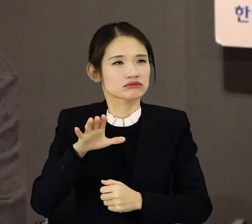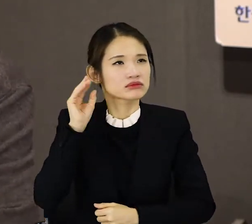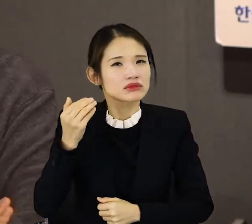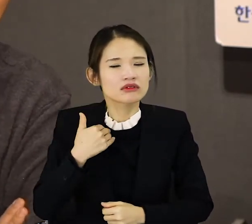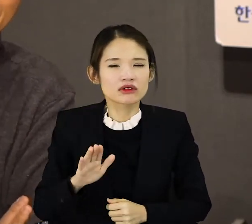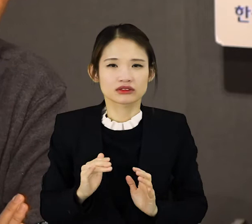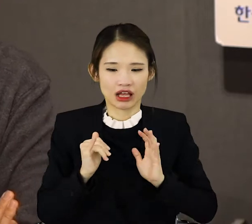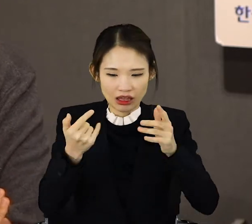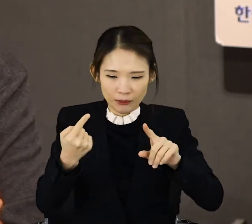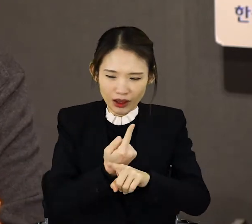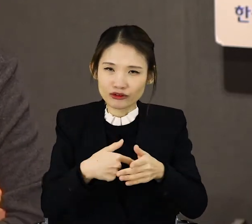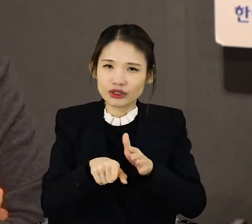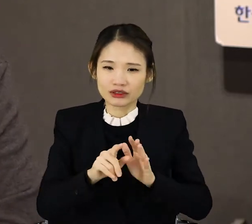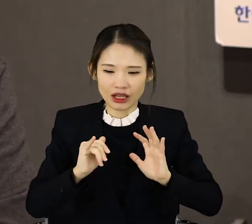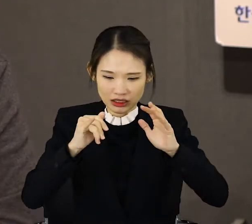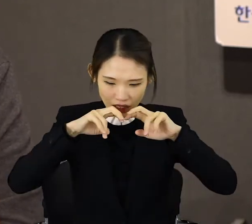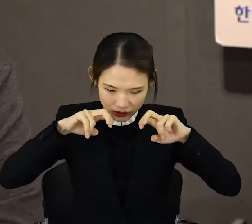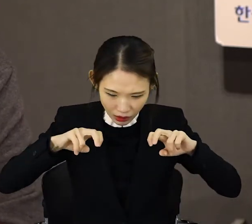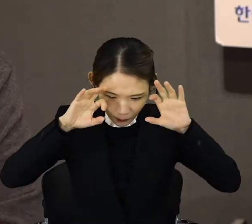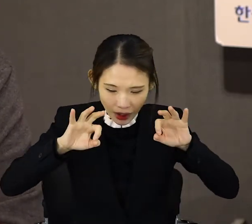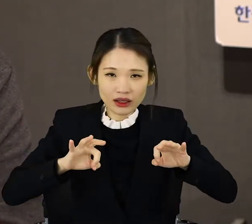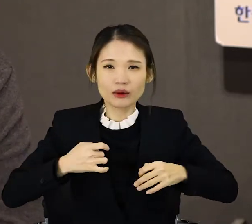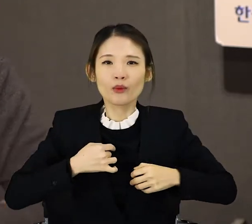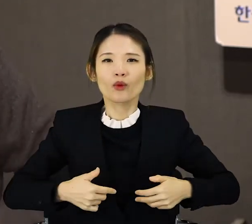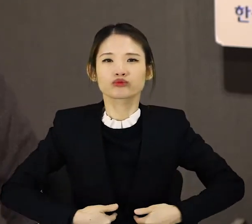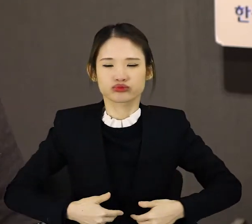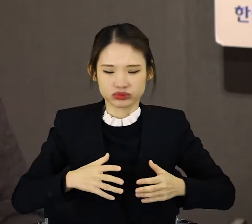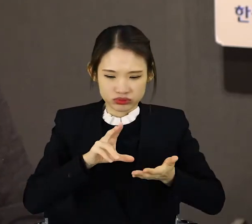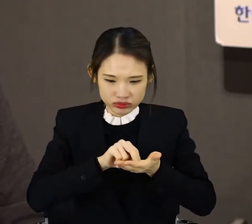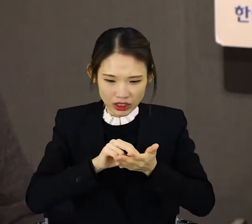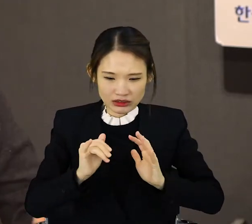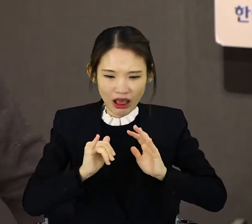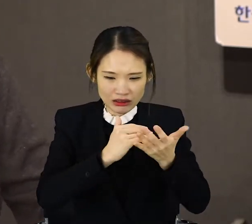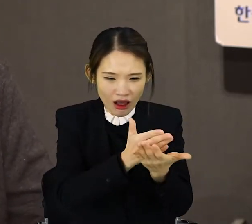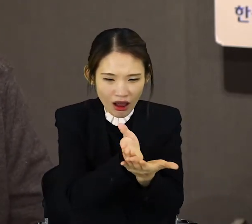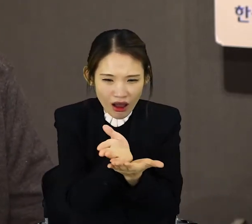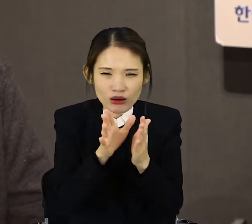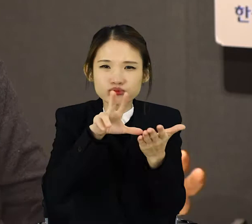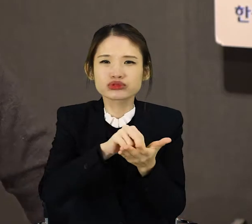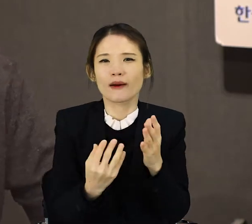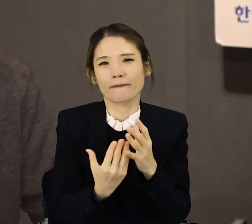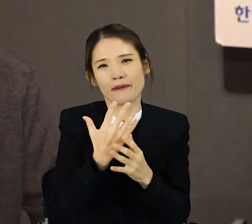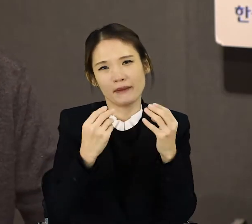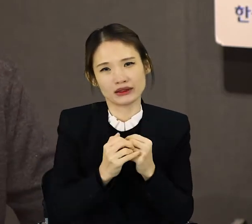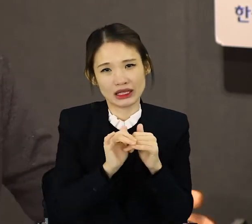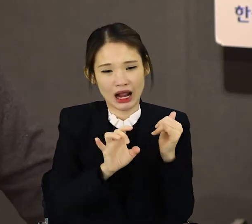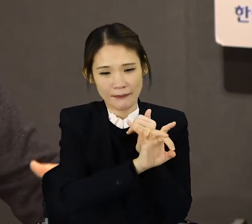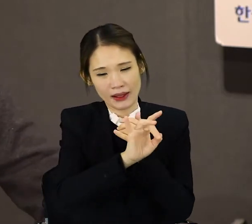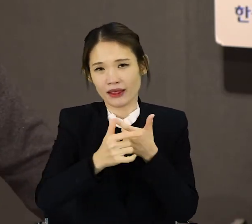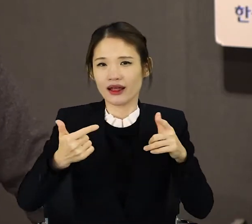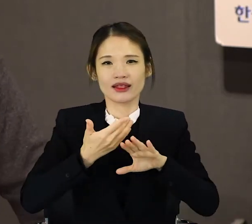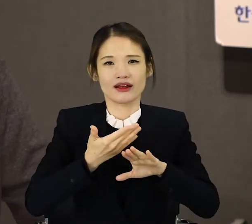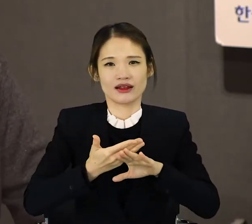세상을 바꾸려면은 세상에는 어떤 문제가 있나 들여다봐야 되잖아요. 근데 봤더니 세상에는 문제가 너무 많아. 맞아요. 사람마다 다 달라요.